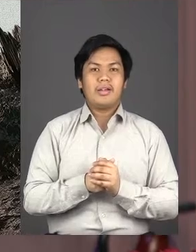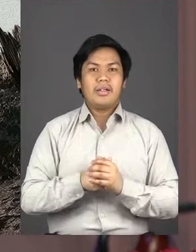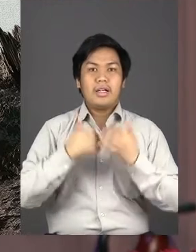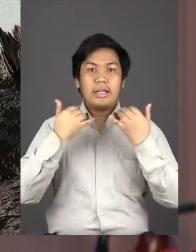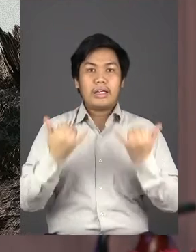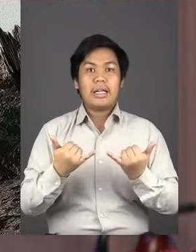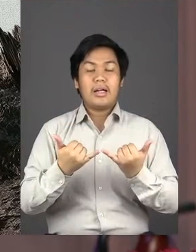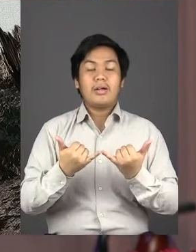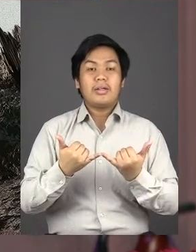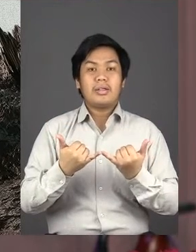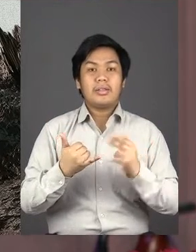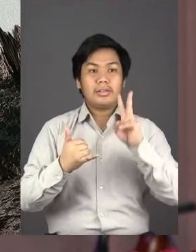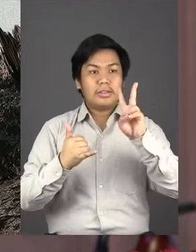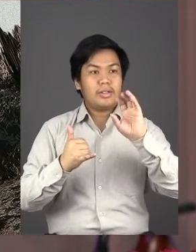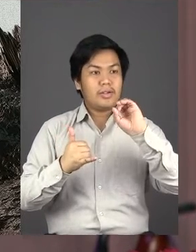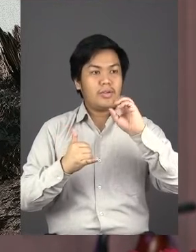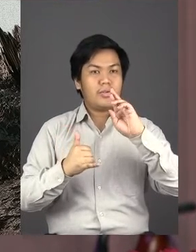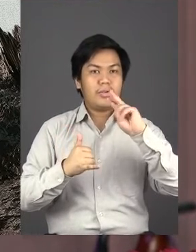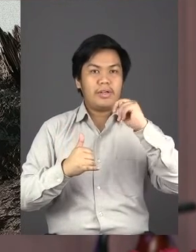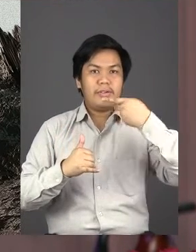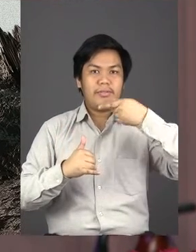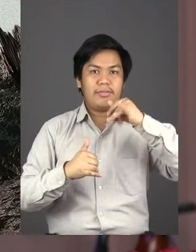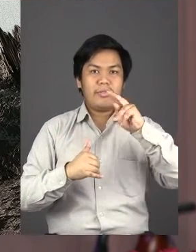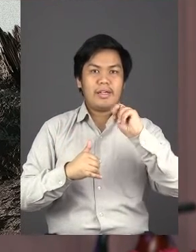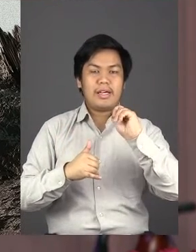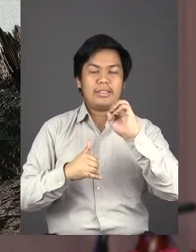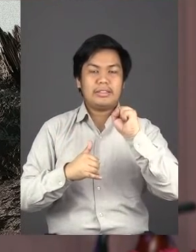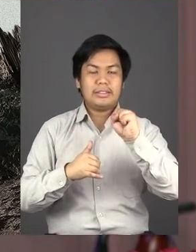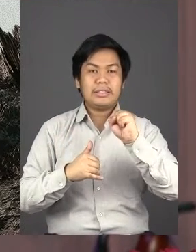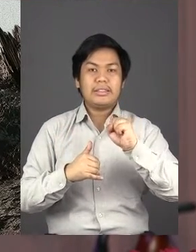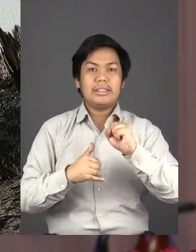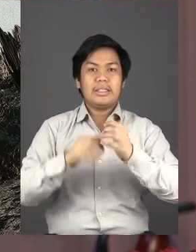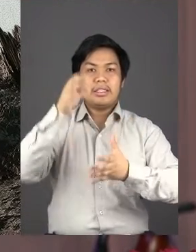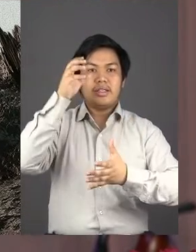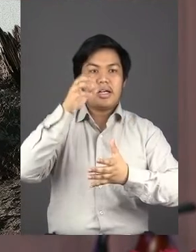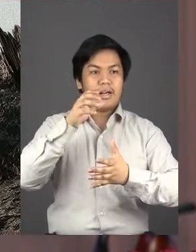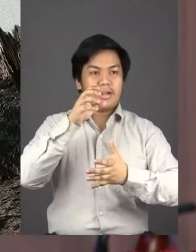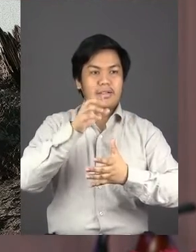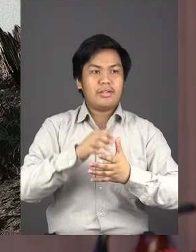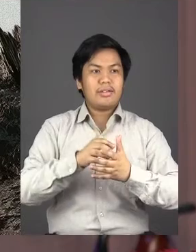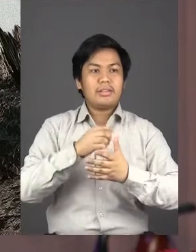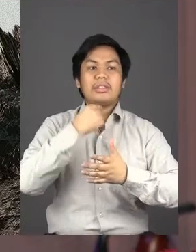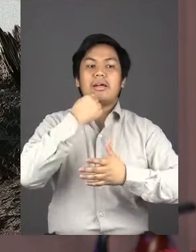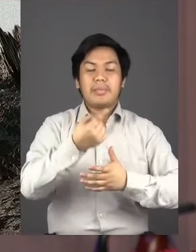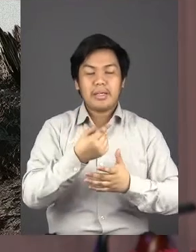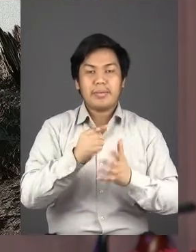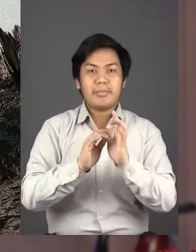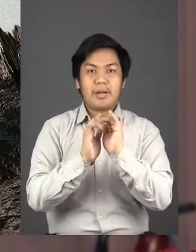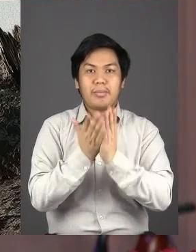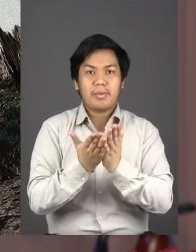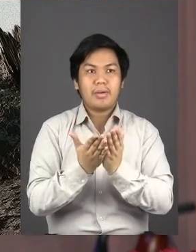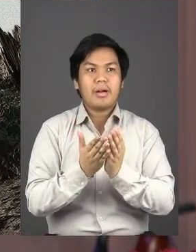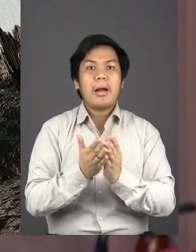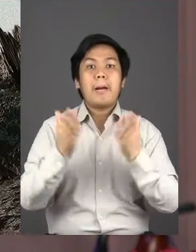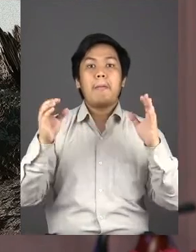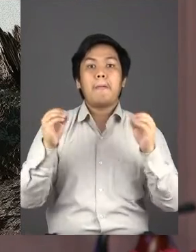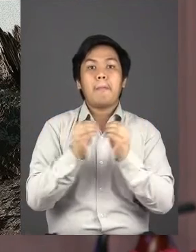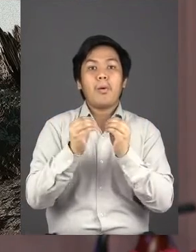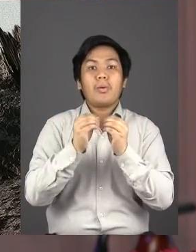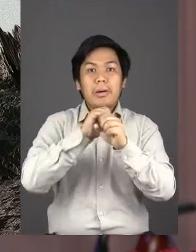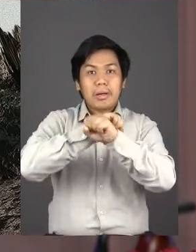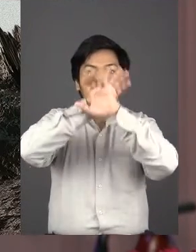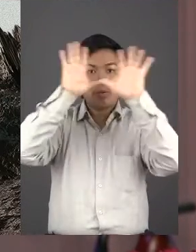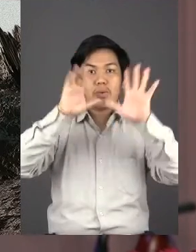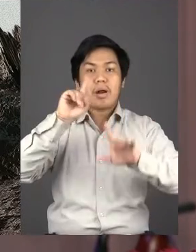Sa 2 Corinthians chapter 6, verses 14 to 18, magiging mas malinaw kung anong ibig